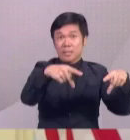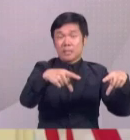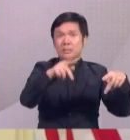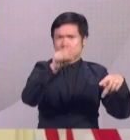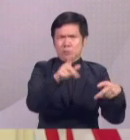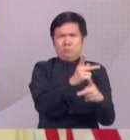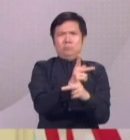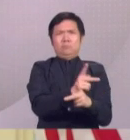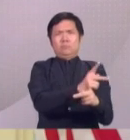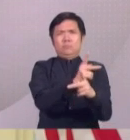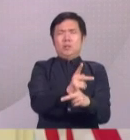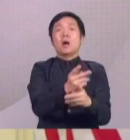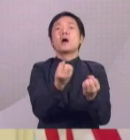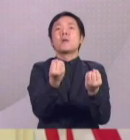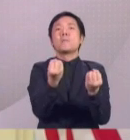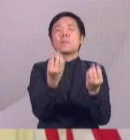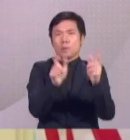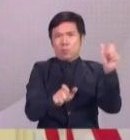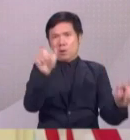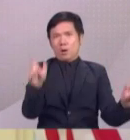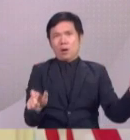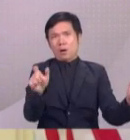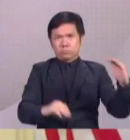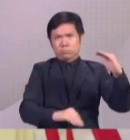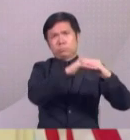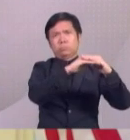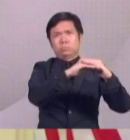dikawal dari segi jumlah kemasukan, kerana kita mahu